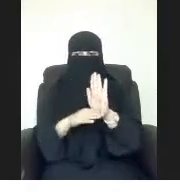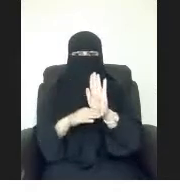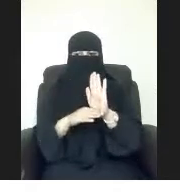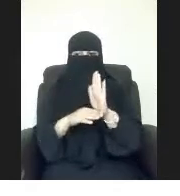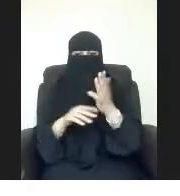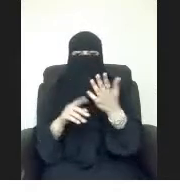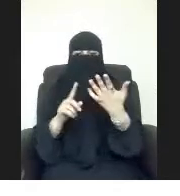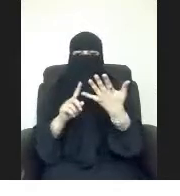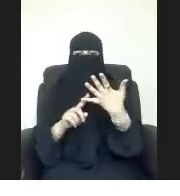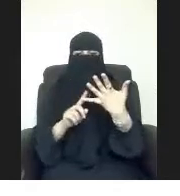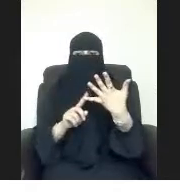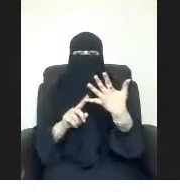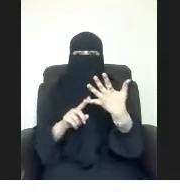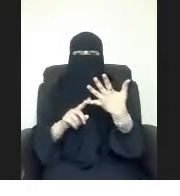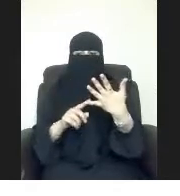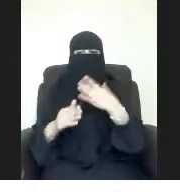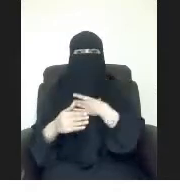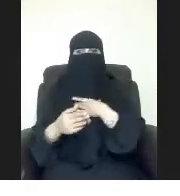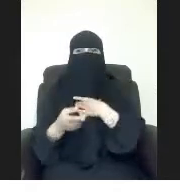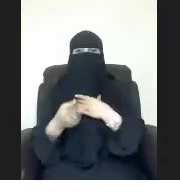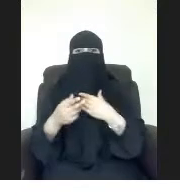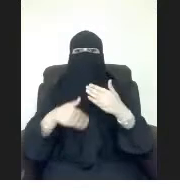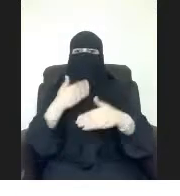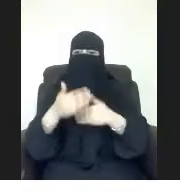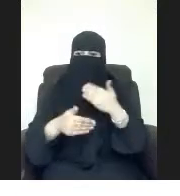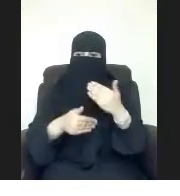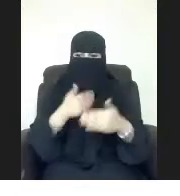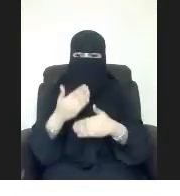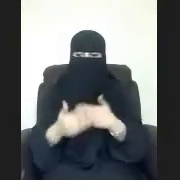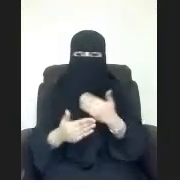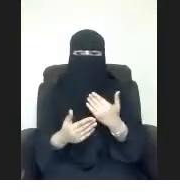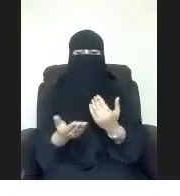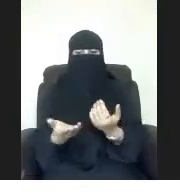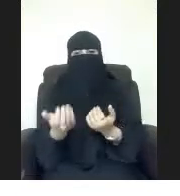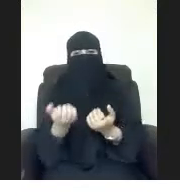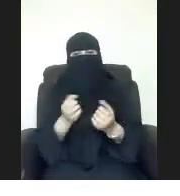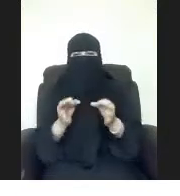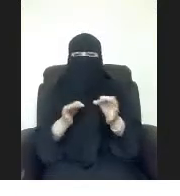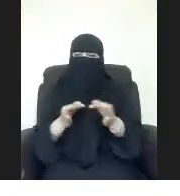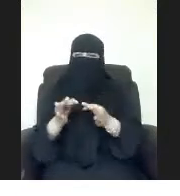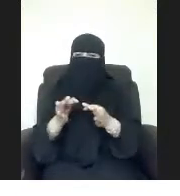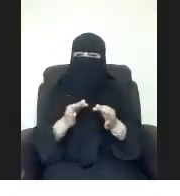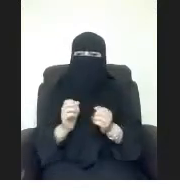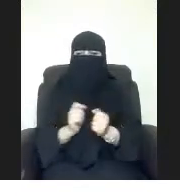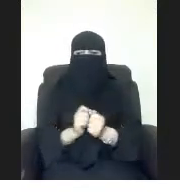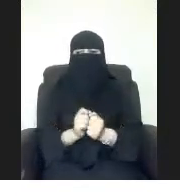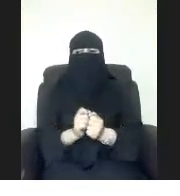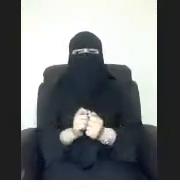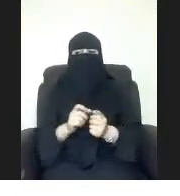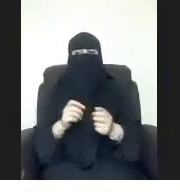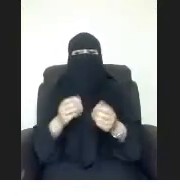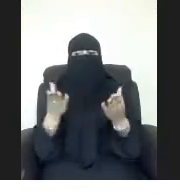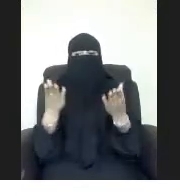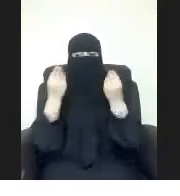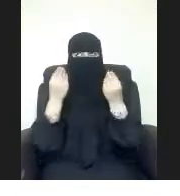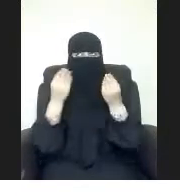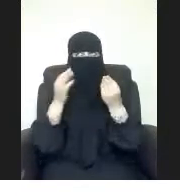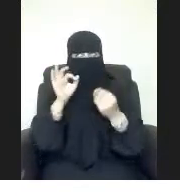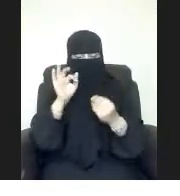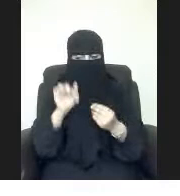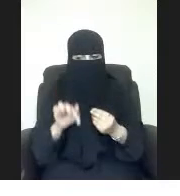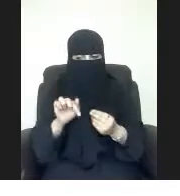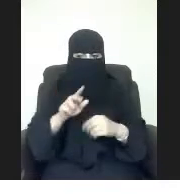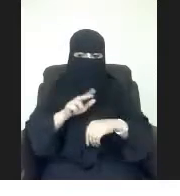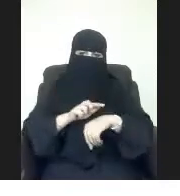سالب التقويم وتناسب برنامج الجديد. يعني معالي الوزير الدكتور حمد الشيخ سبق أنه قال